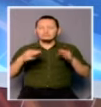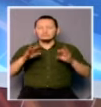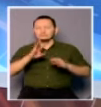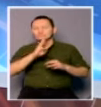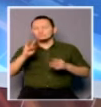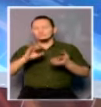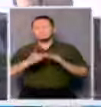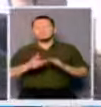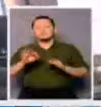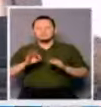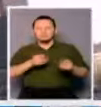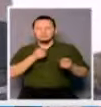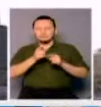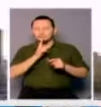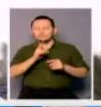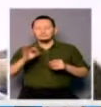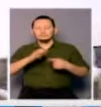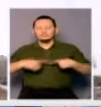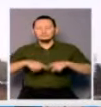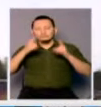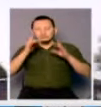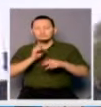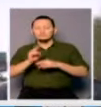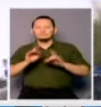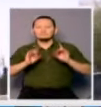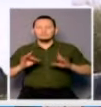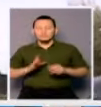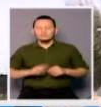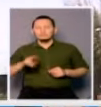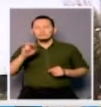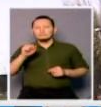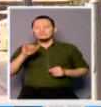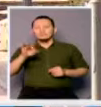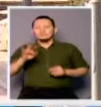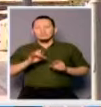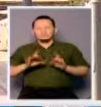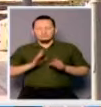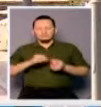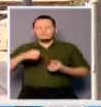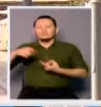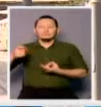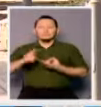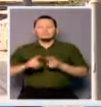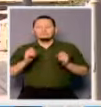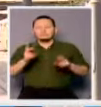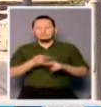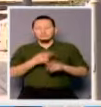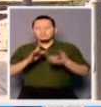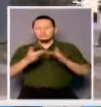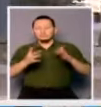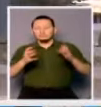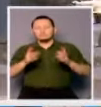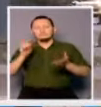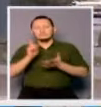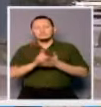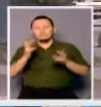қатысты ақпарат және коммуникациялар министрі түсініктемесін берді. Дәурен Абаев бұл қаулыға сәйкес төтенше жағдай кезінде интернетпен байланыс міндетті